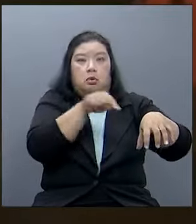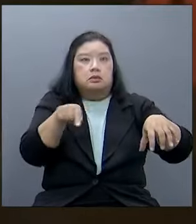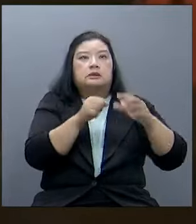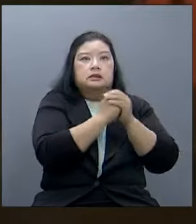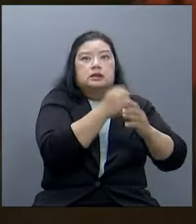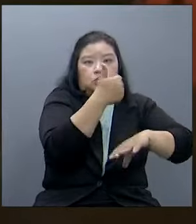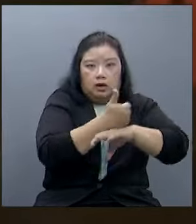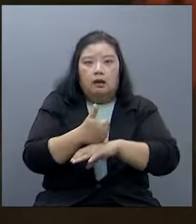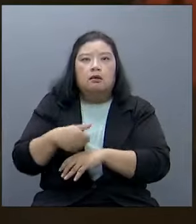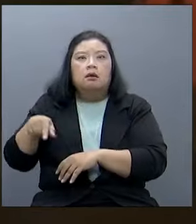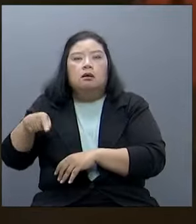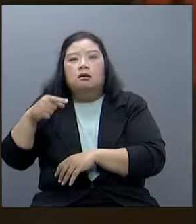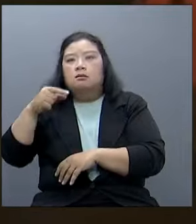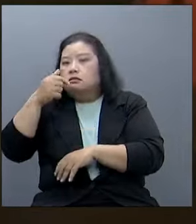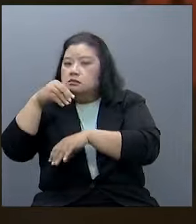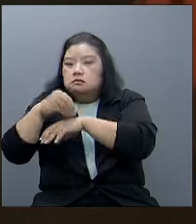เพราฉะั้ผมควา